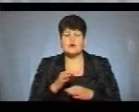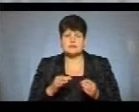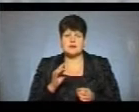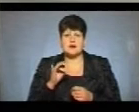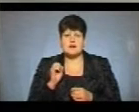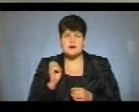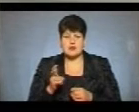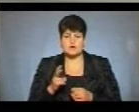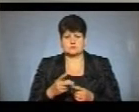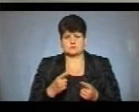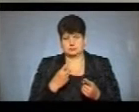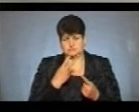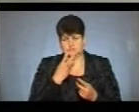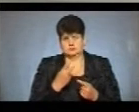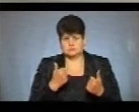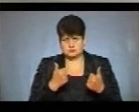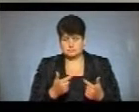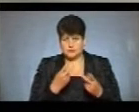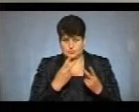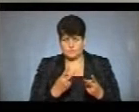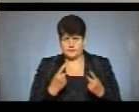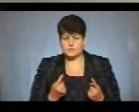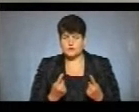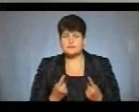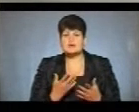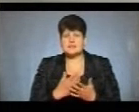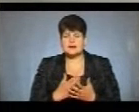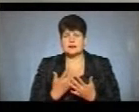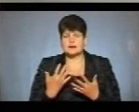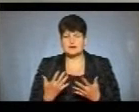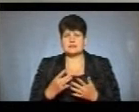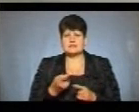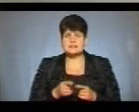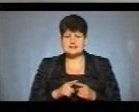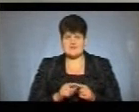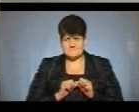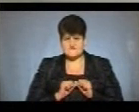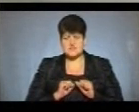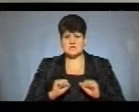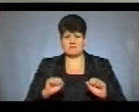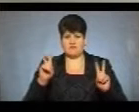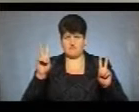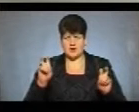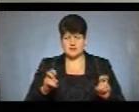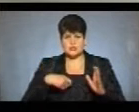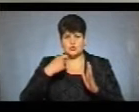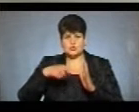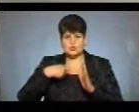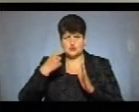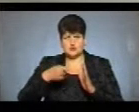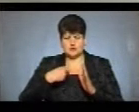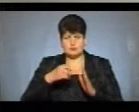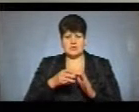крупним планом» є кілька таких рубрики, які вже працюють по Україні. Це рубрика «Відважні», зйомка відеороликів,